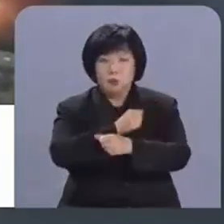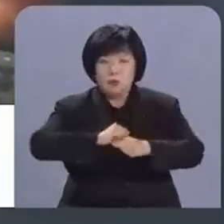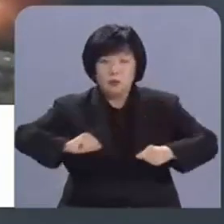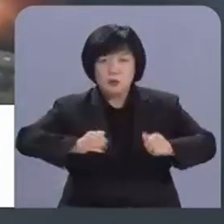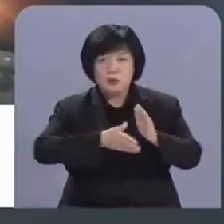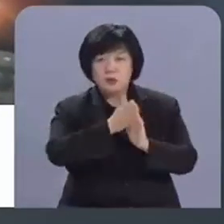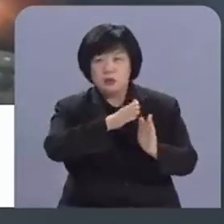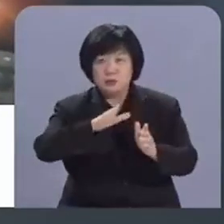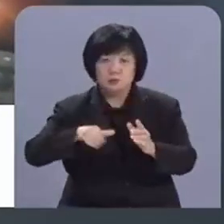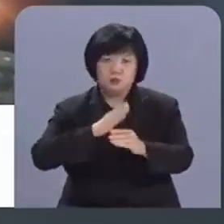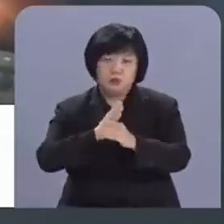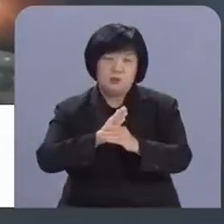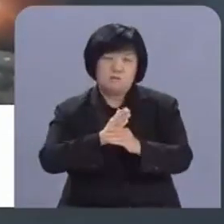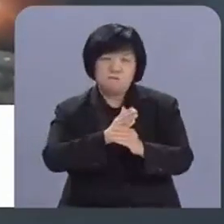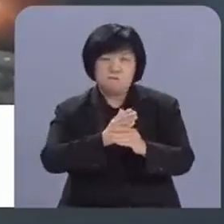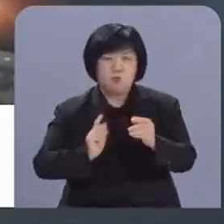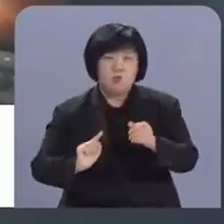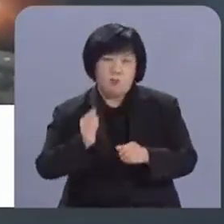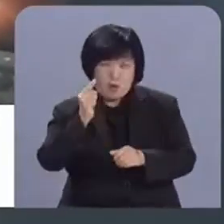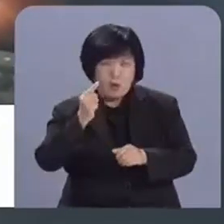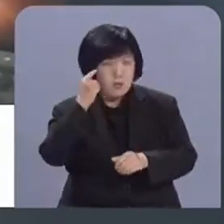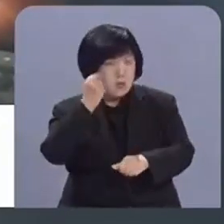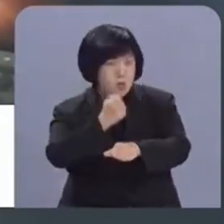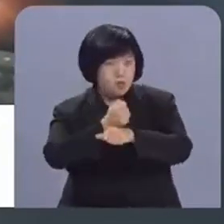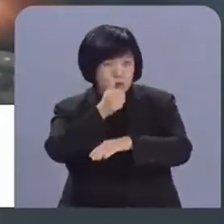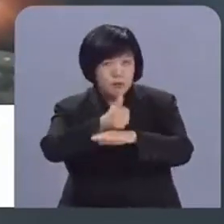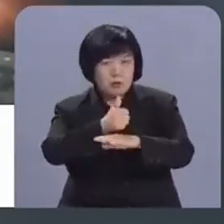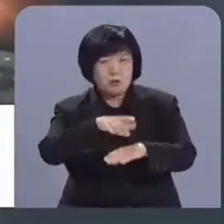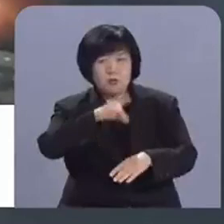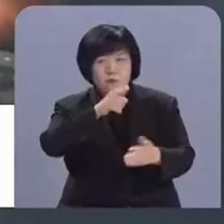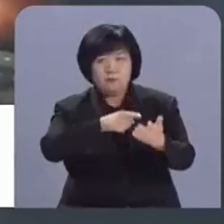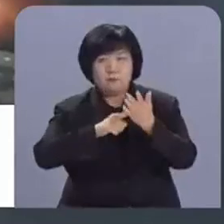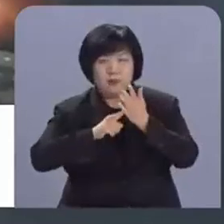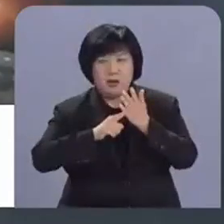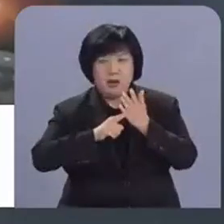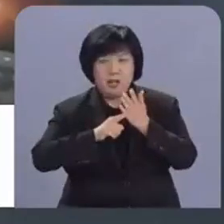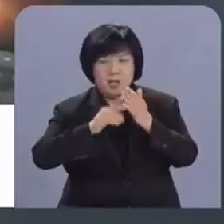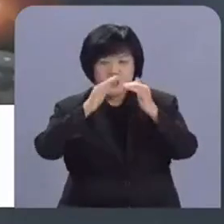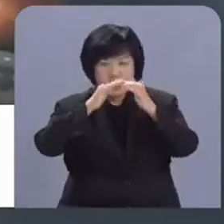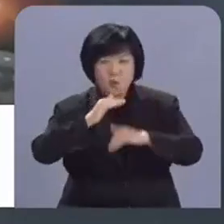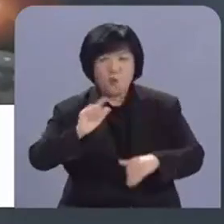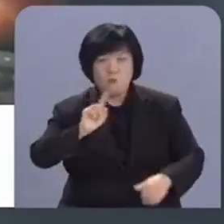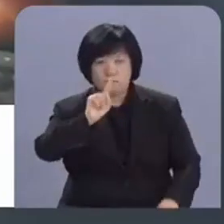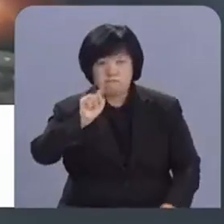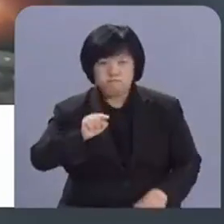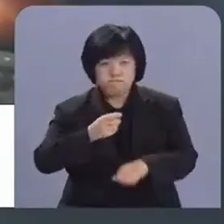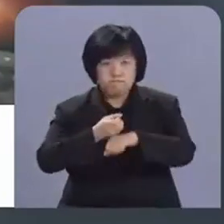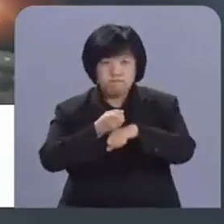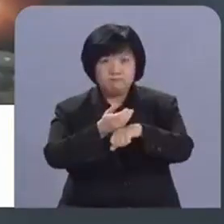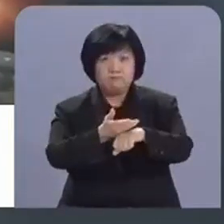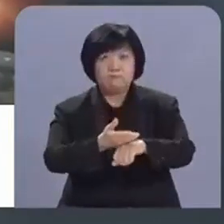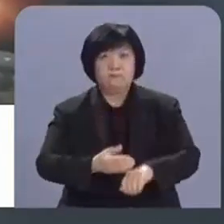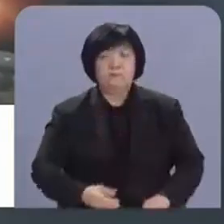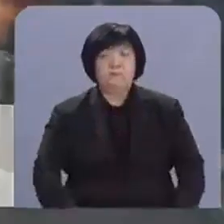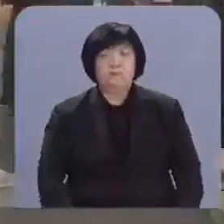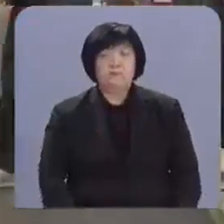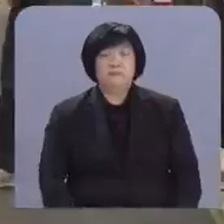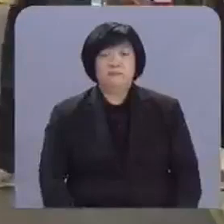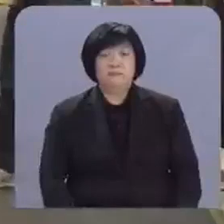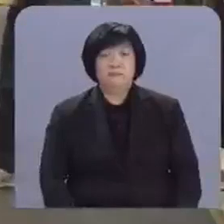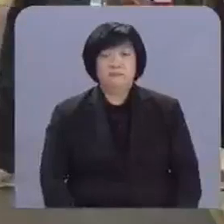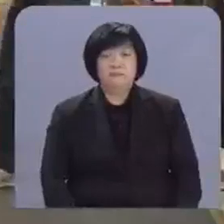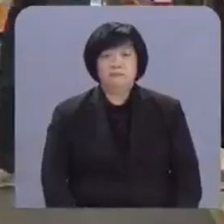이들의 노동 실태에 대해 조사한 연구 결과가 처음으로 나왔습니다. 어떤 내용인지 강혜슬 기자가 보도합니다.